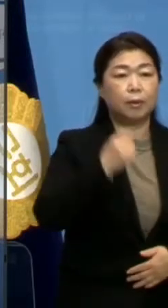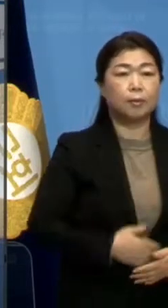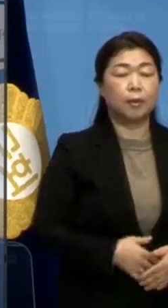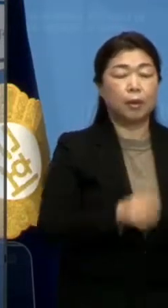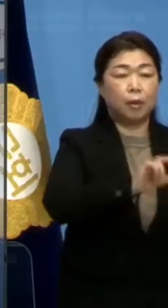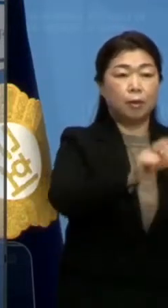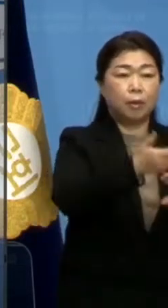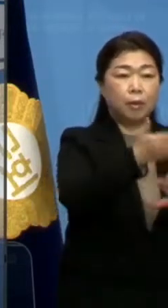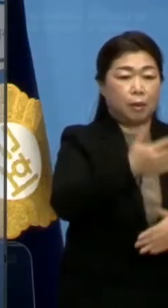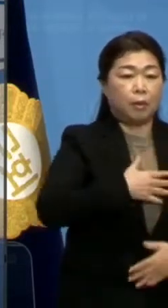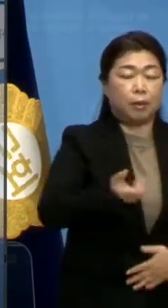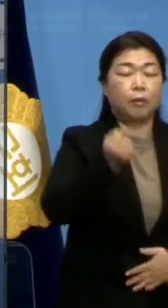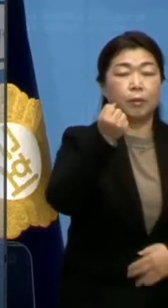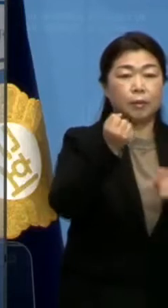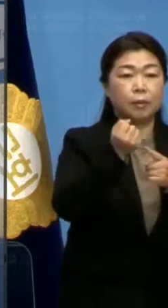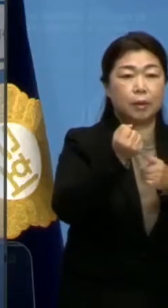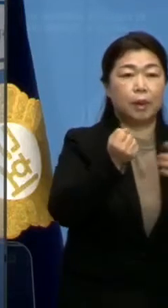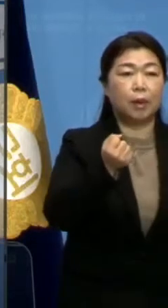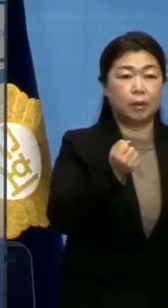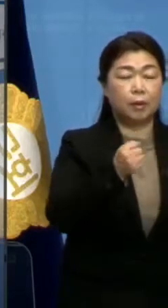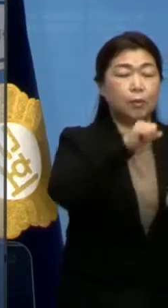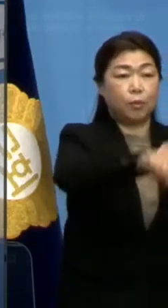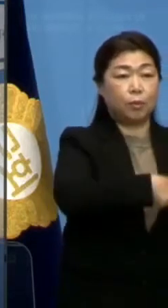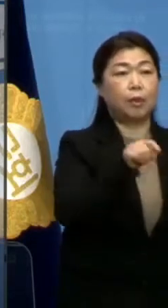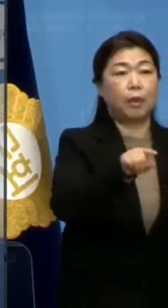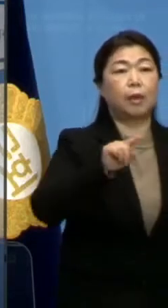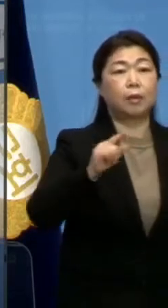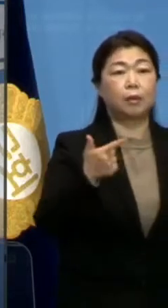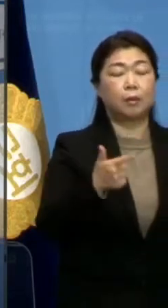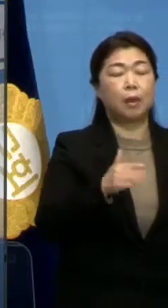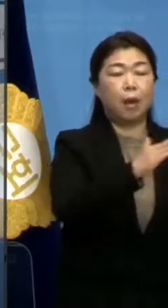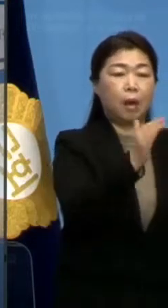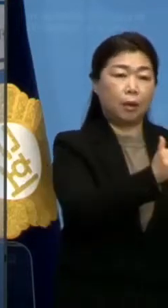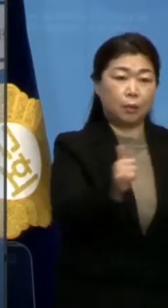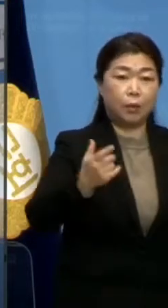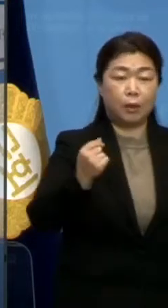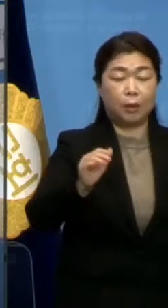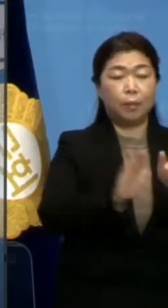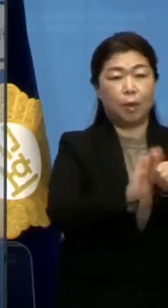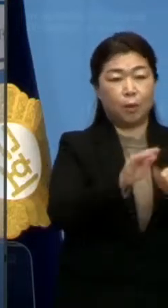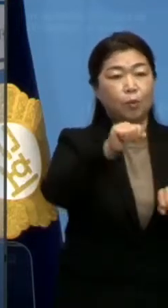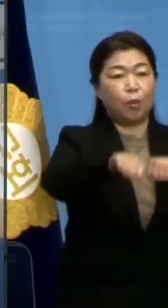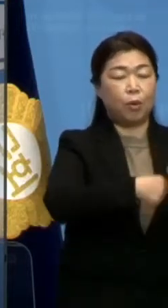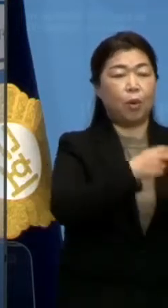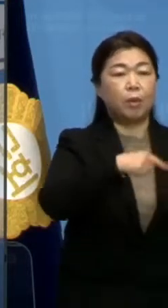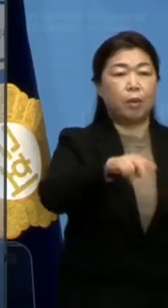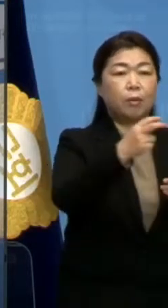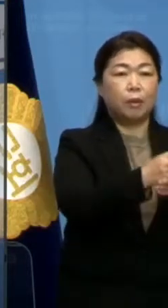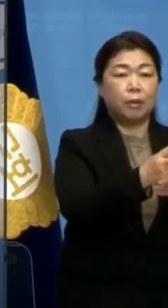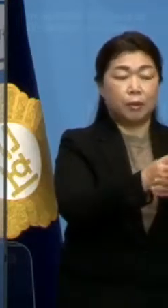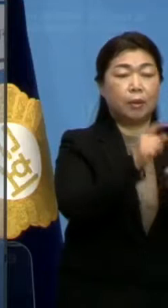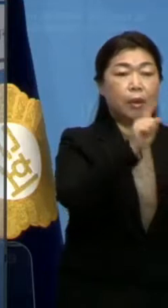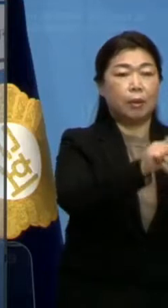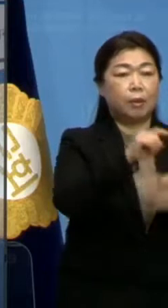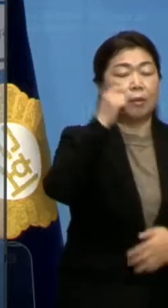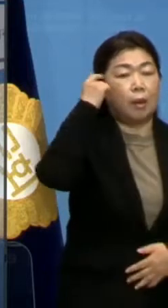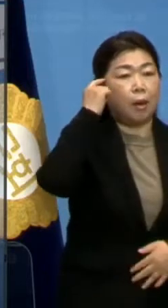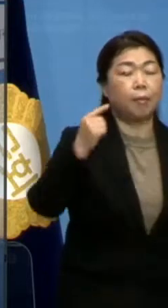더이상 소유물 개념 의 애완동물이 아닌 가족 개념의 반려동물로 정책 대상을 인식하여